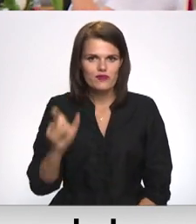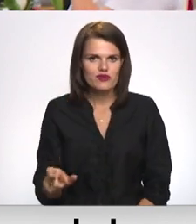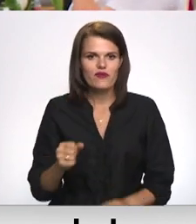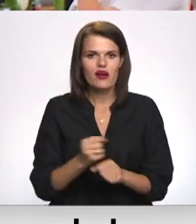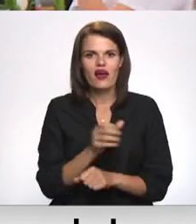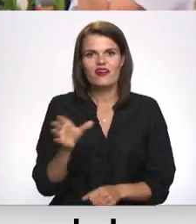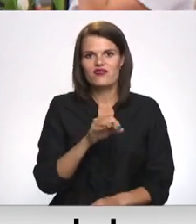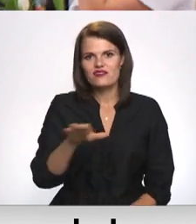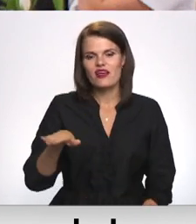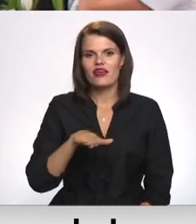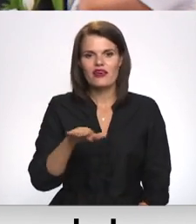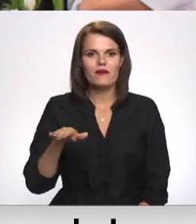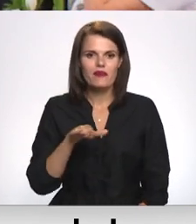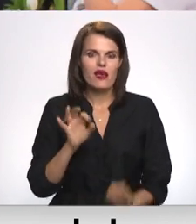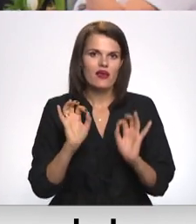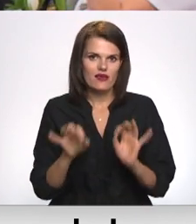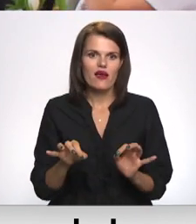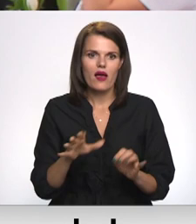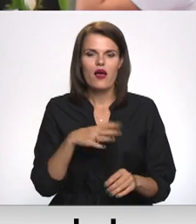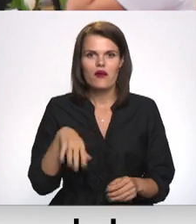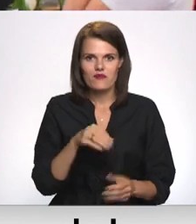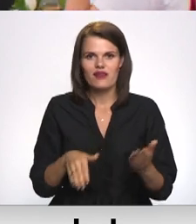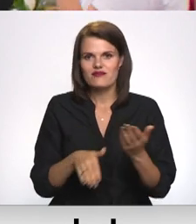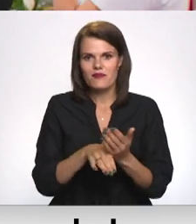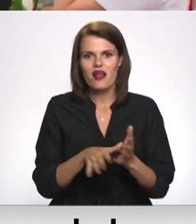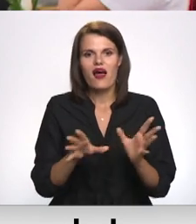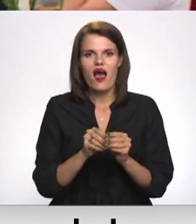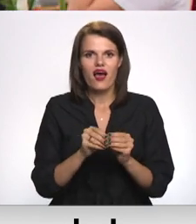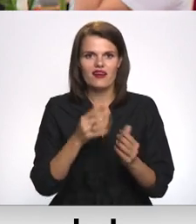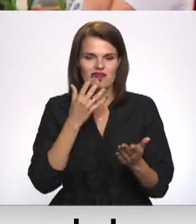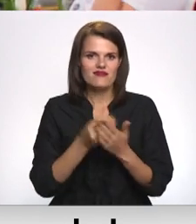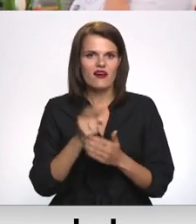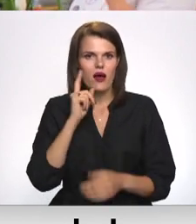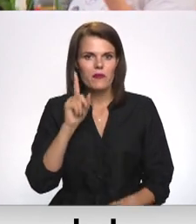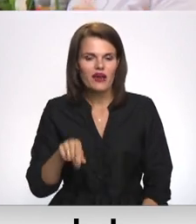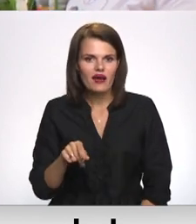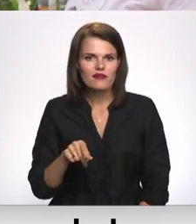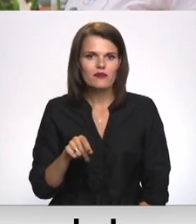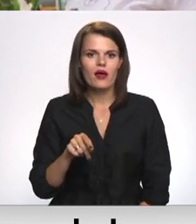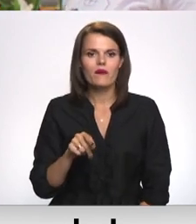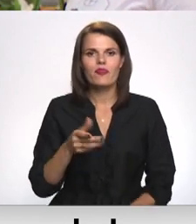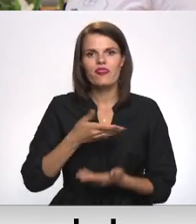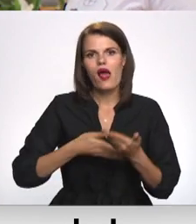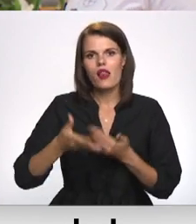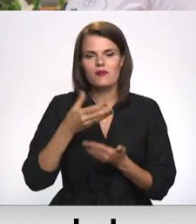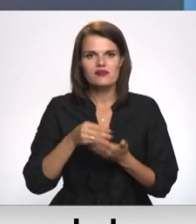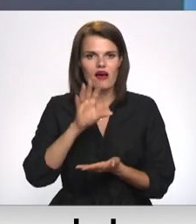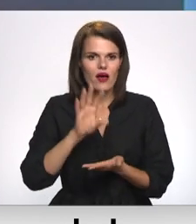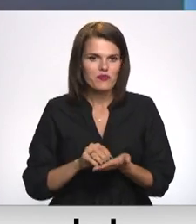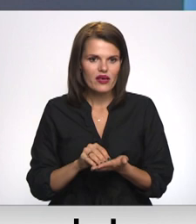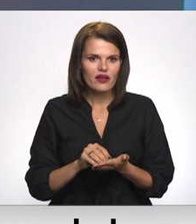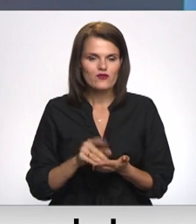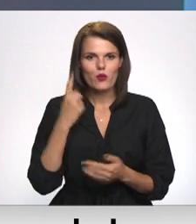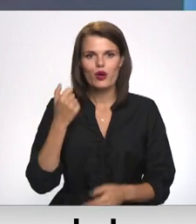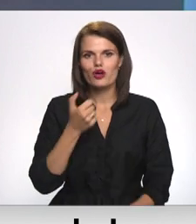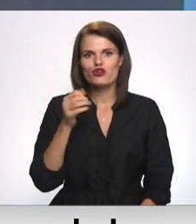gan arī visai ģimenei. Jā, mēs palīdzam ar savām prasmēm, dalamies ar savu pieredzi. No